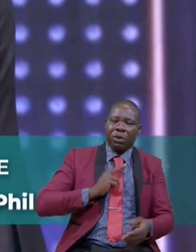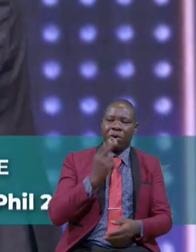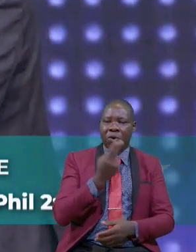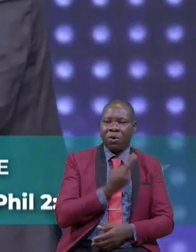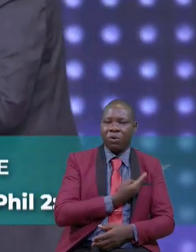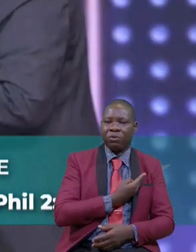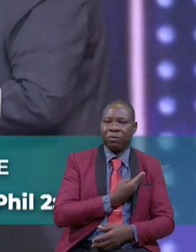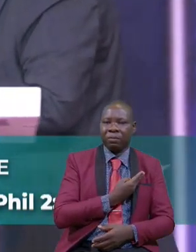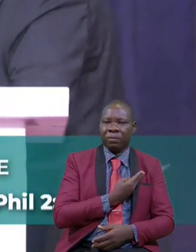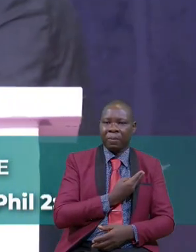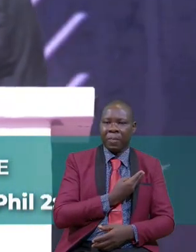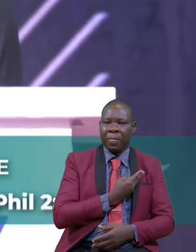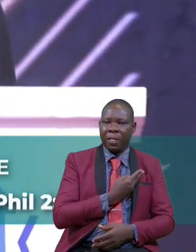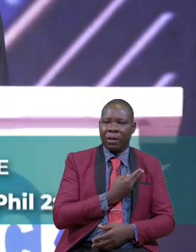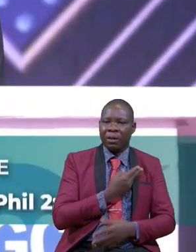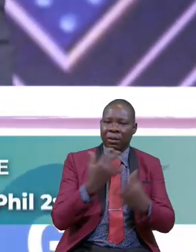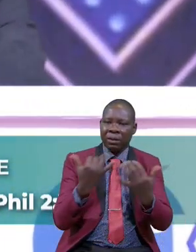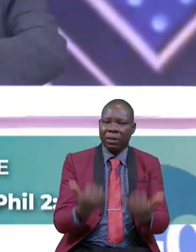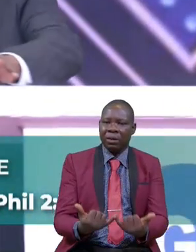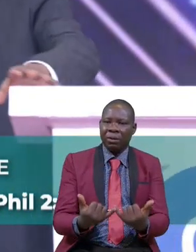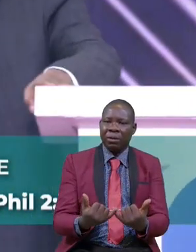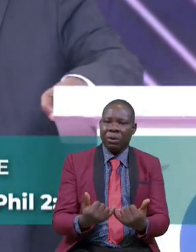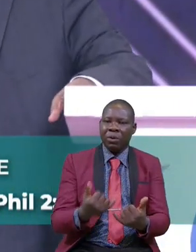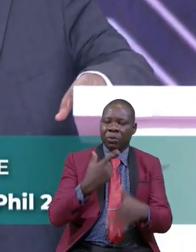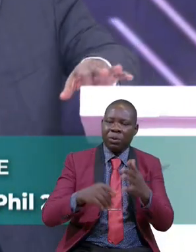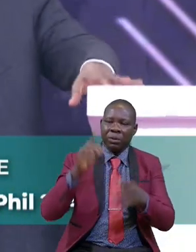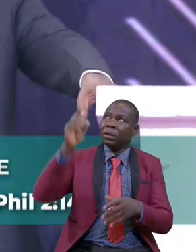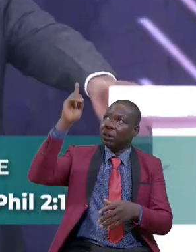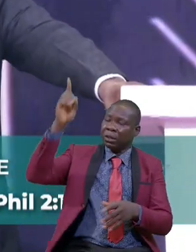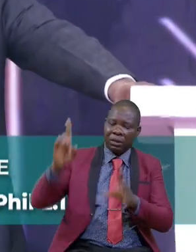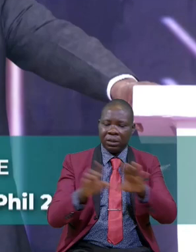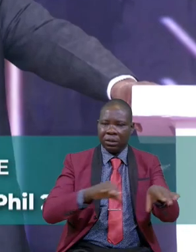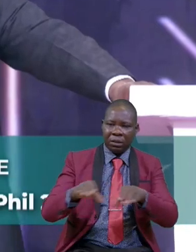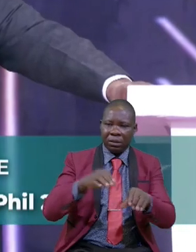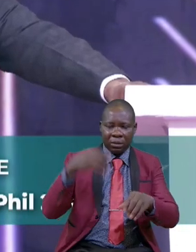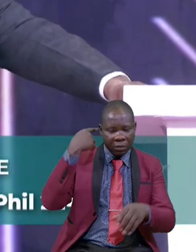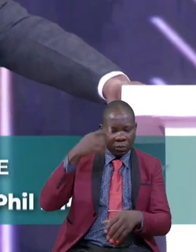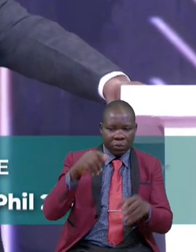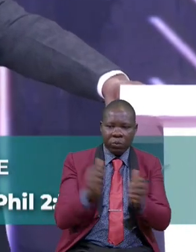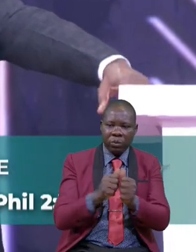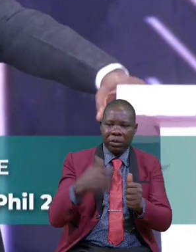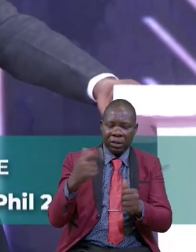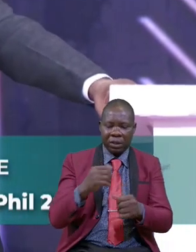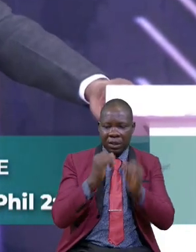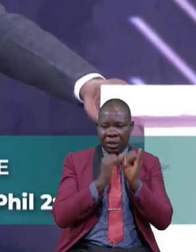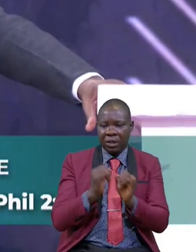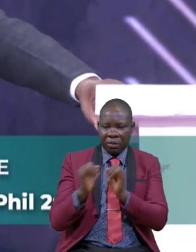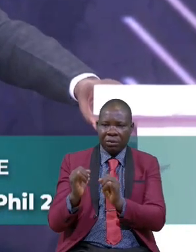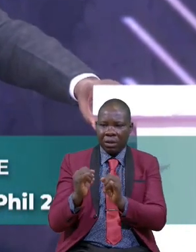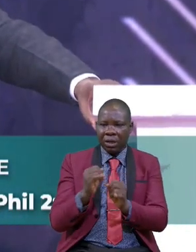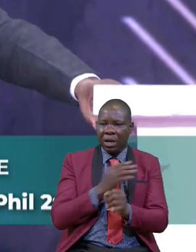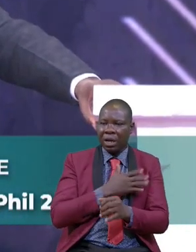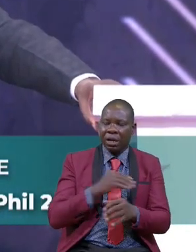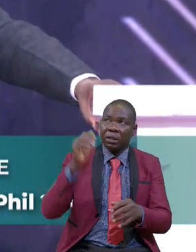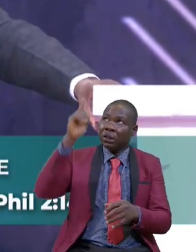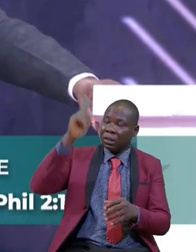What he does for ce qu'il fait pour les individus, il habite en lui, une personne qui